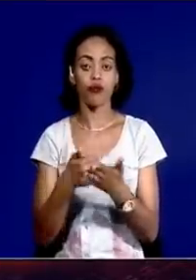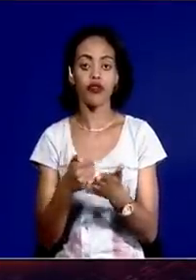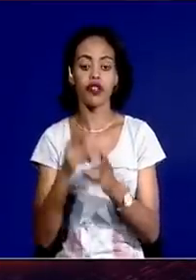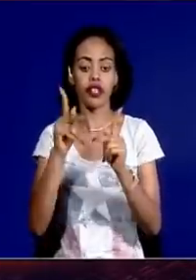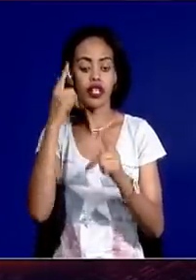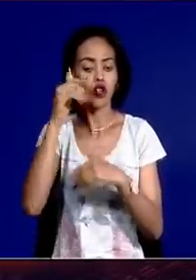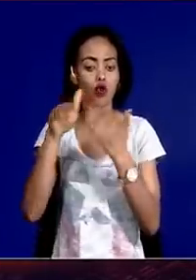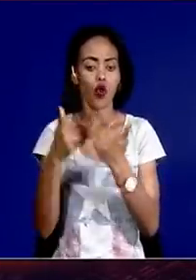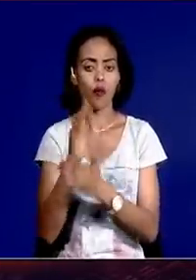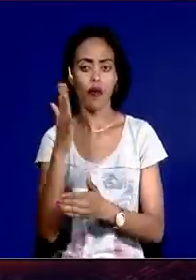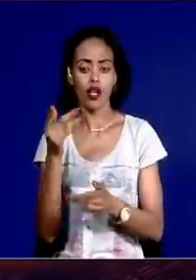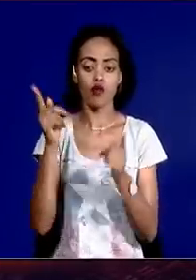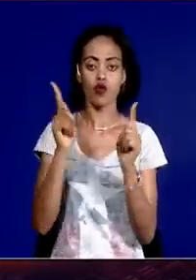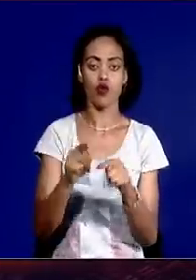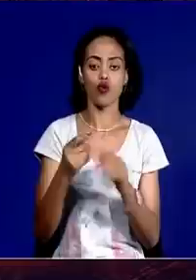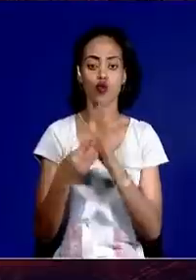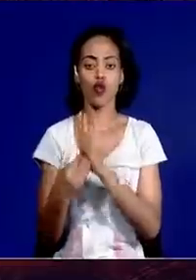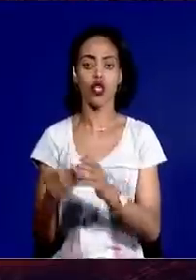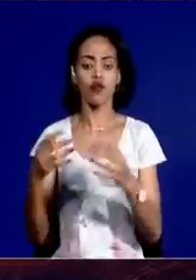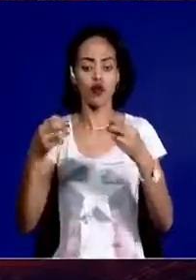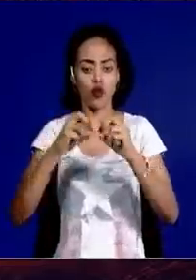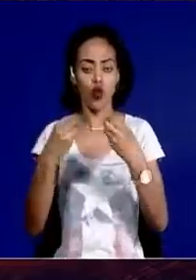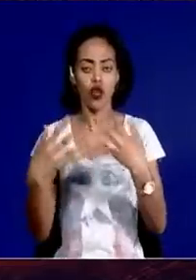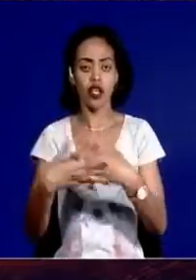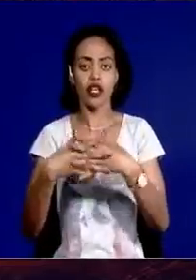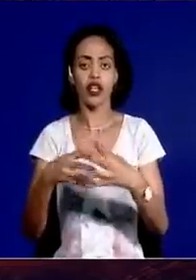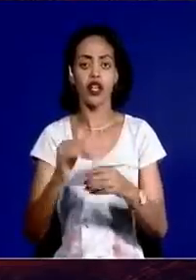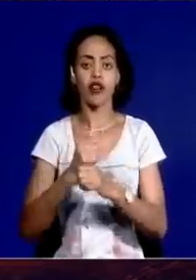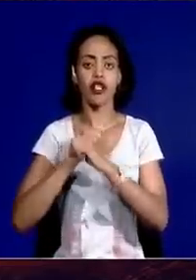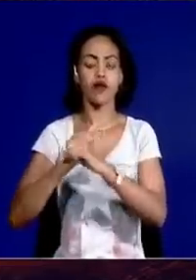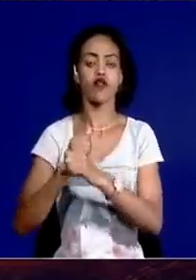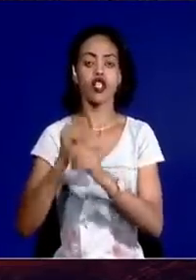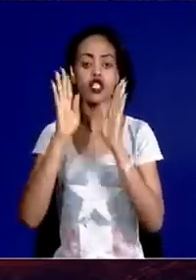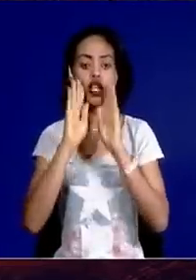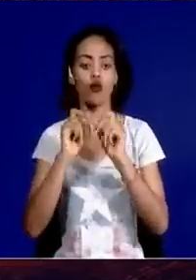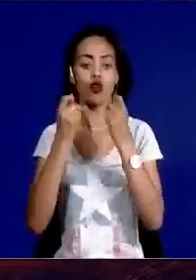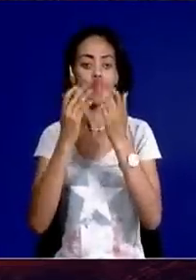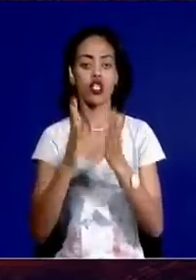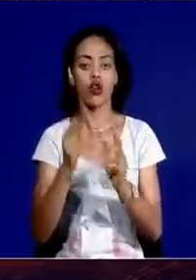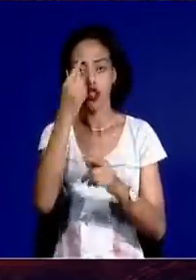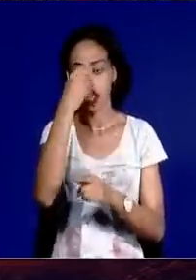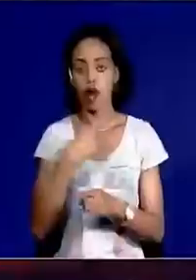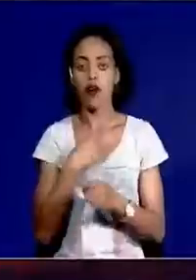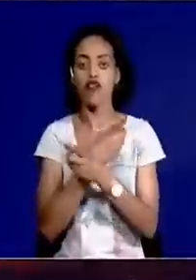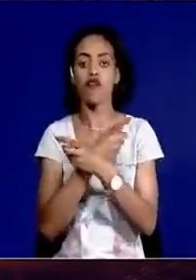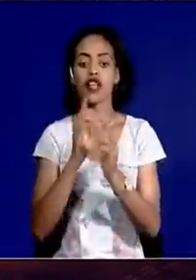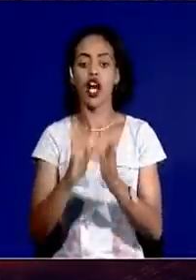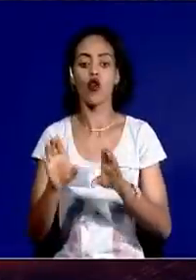من بب عينة تم زمان سوريتاتن بستو الدواء أقلاون من فشال سلاماوي ديمقراسياوي تعمان فتحون